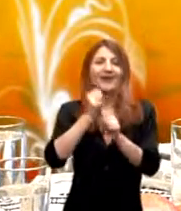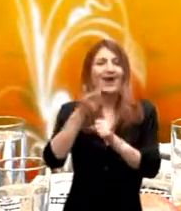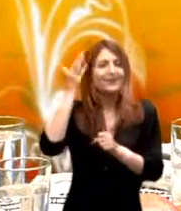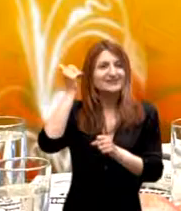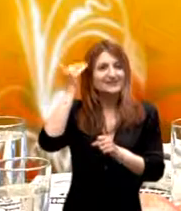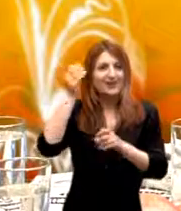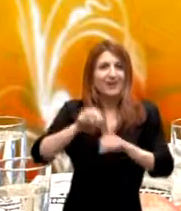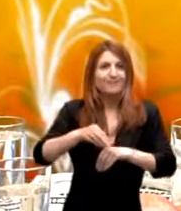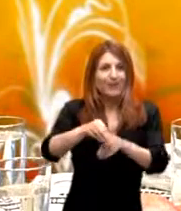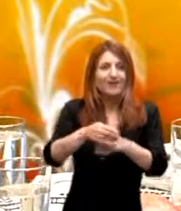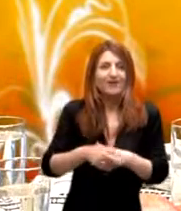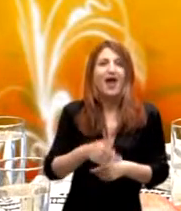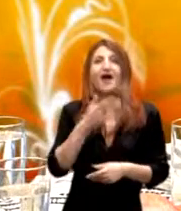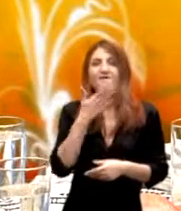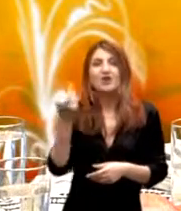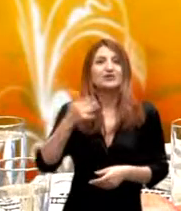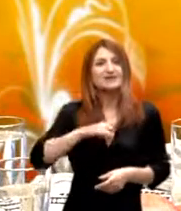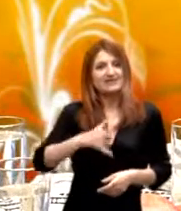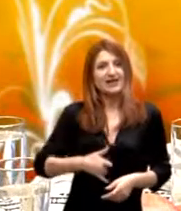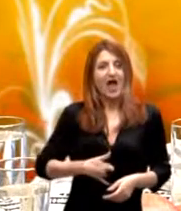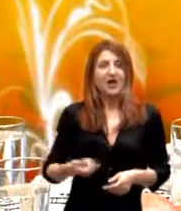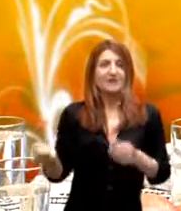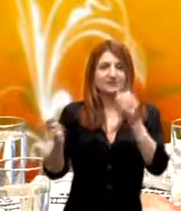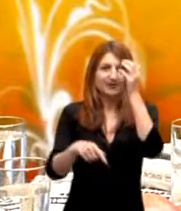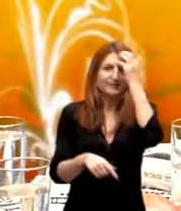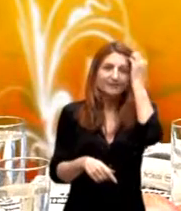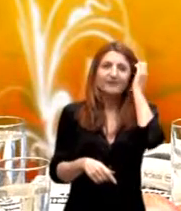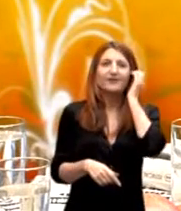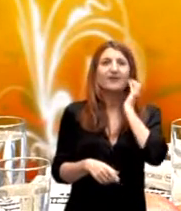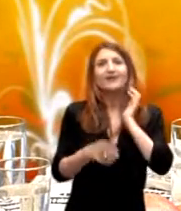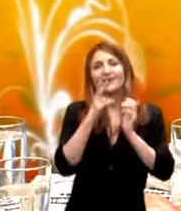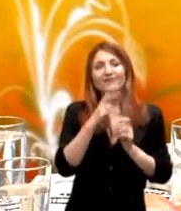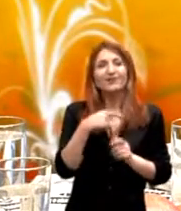Karlovca. Evo, hvala što si iz Karlovca došao k nama. Potegnuo, da. Da. I vidim